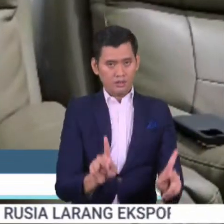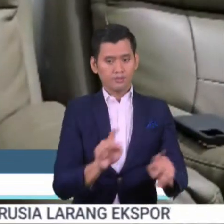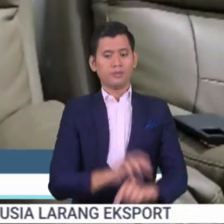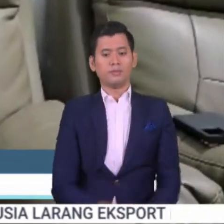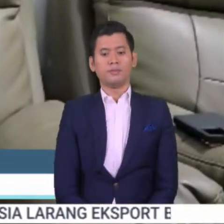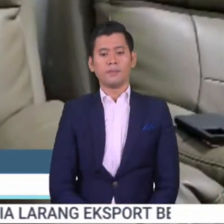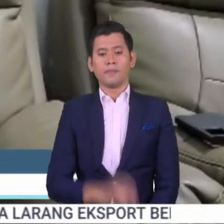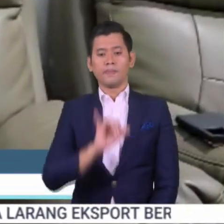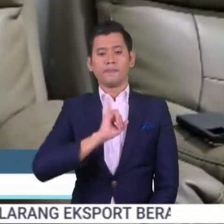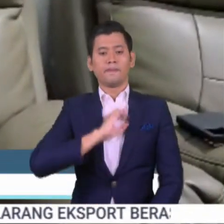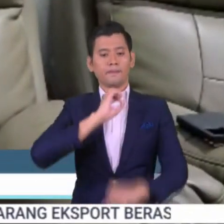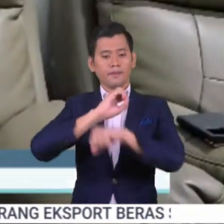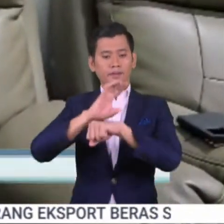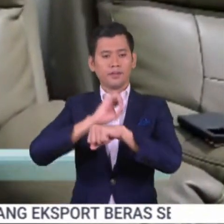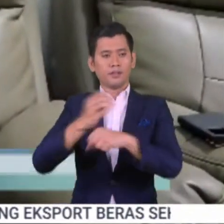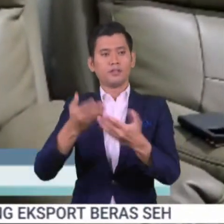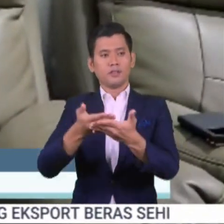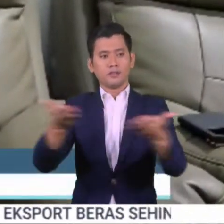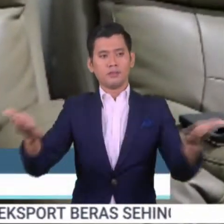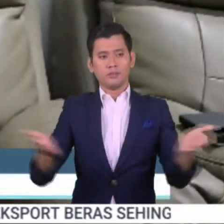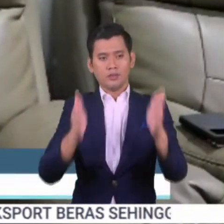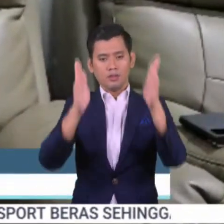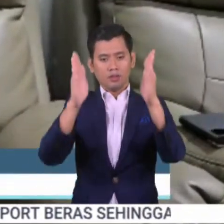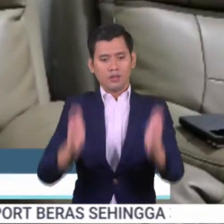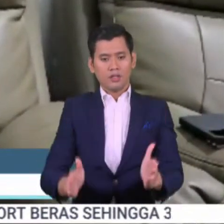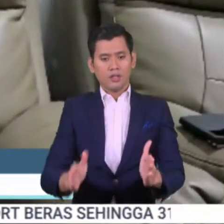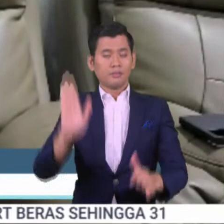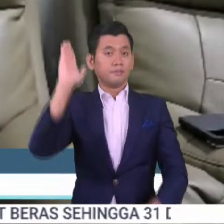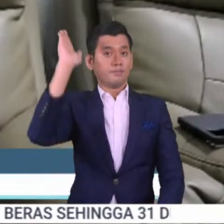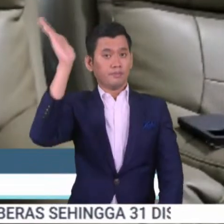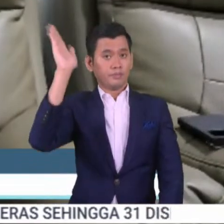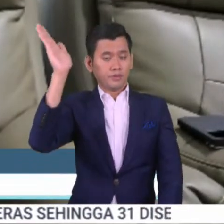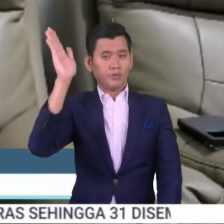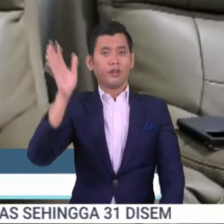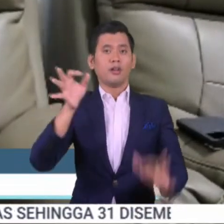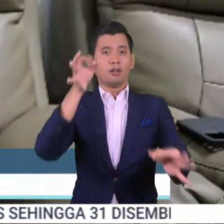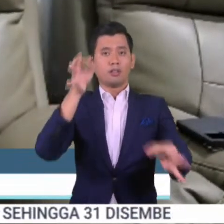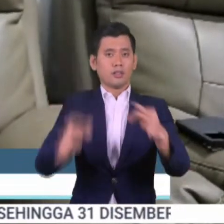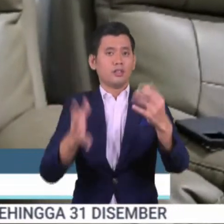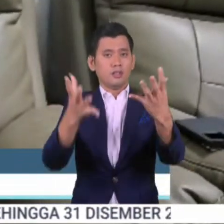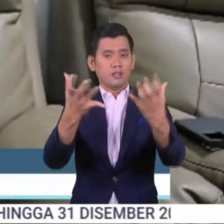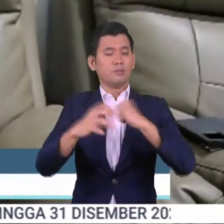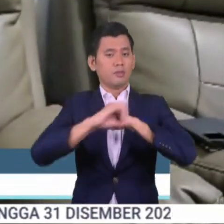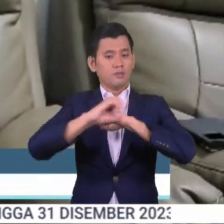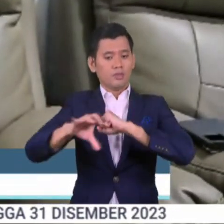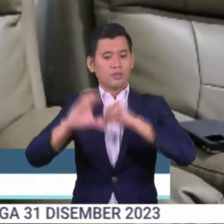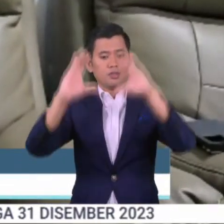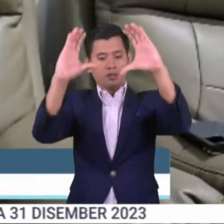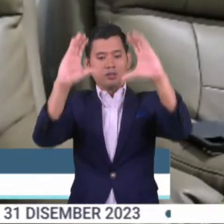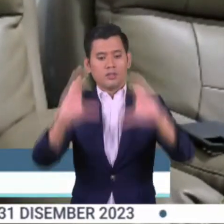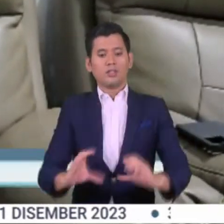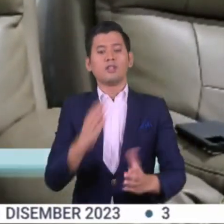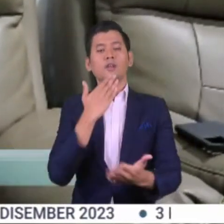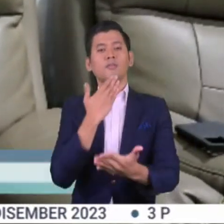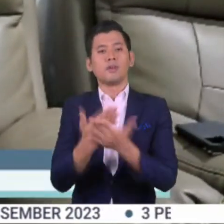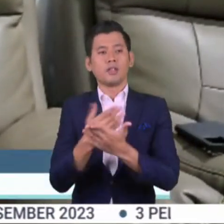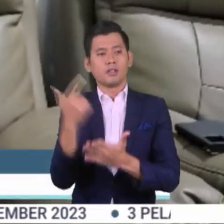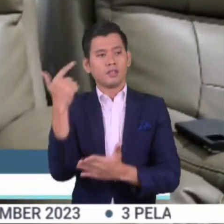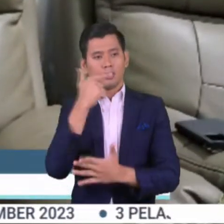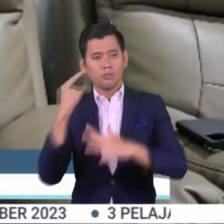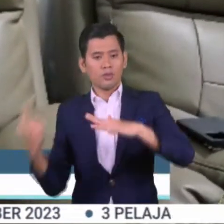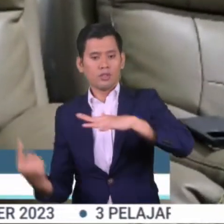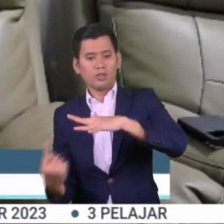Saya juga menasihati kepada calon ceramah apabila kita berkempen pada hari ini, berkempen dengan cara berhemah, dengan timbulkan isu